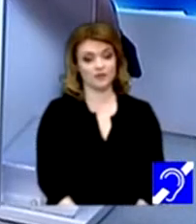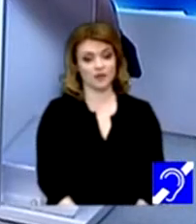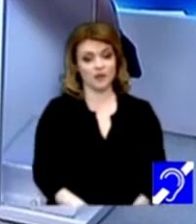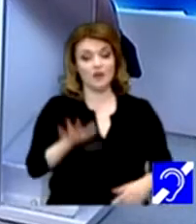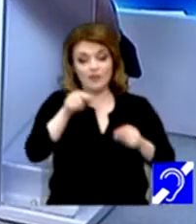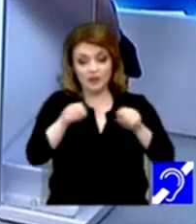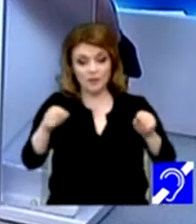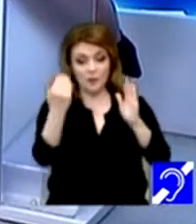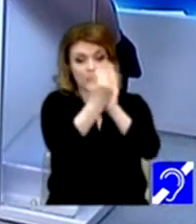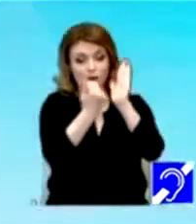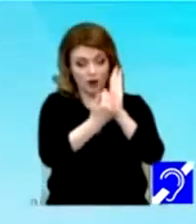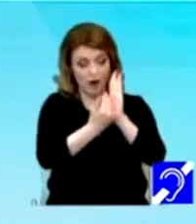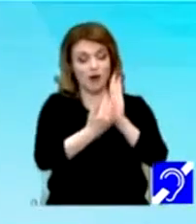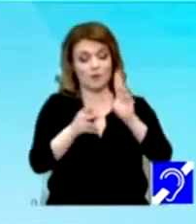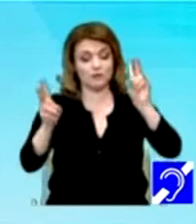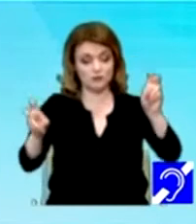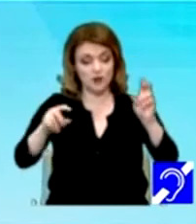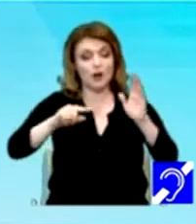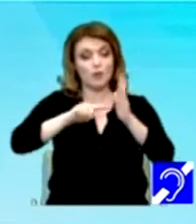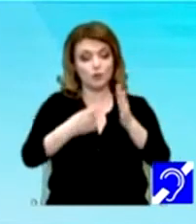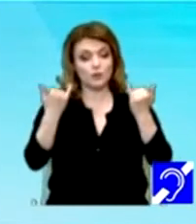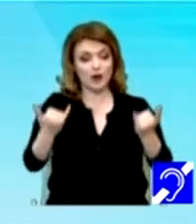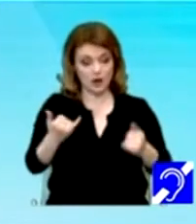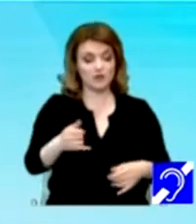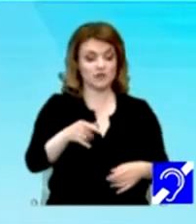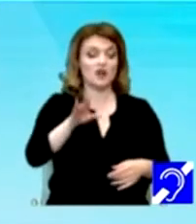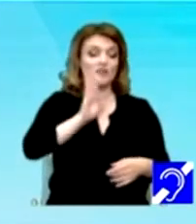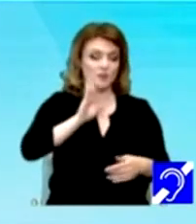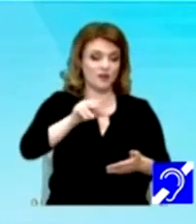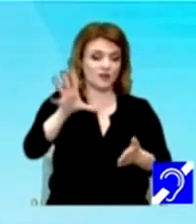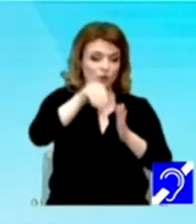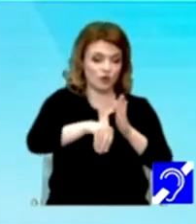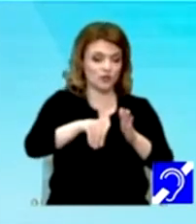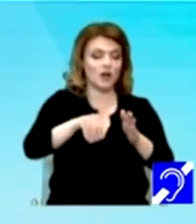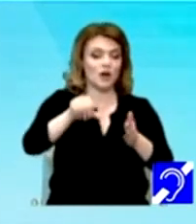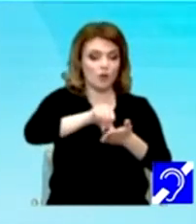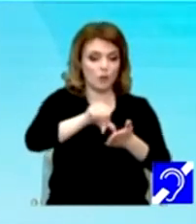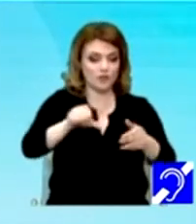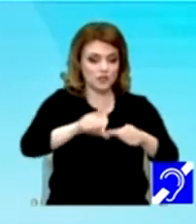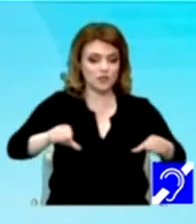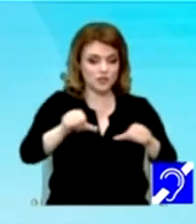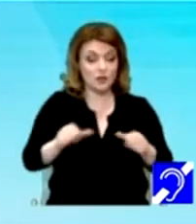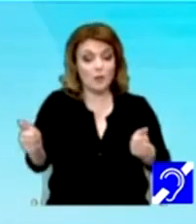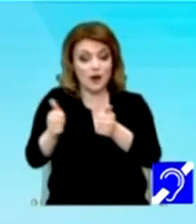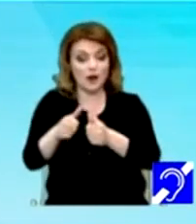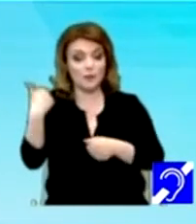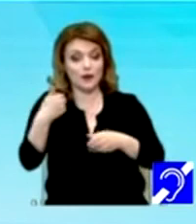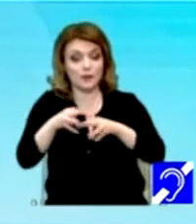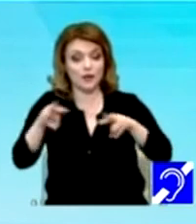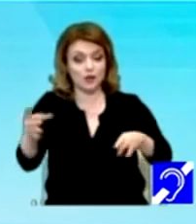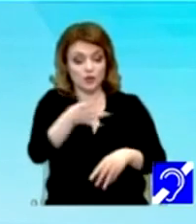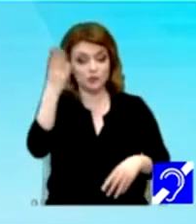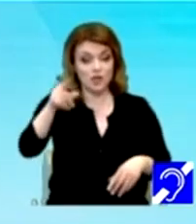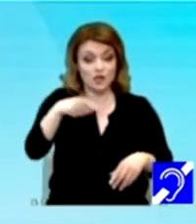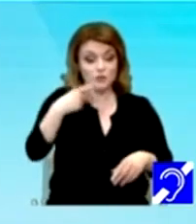În timpul emisiunii Punctul PS de la TVR Moldova, Angela Paraschiv, membru al Consiliului Consultativ pe lângă premierul Republicii Moldova, a spus